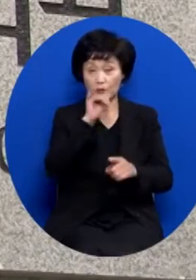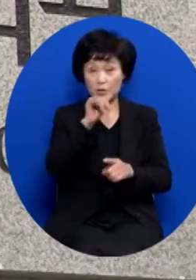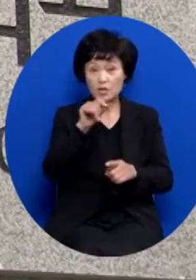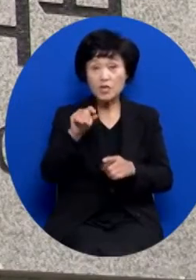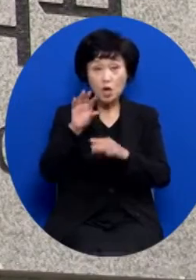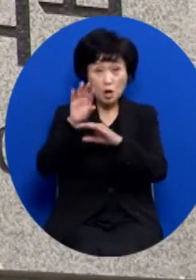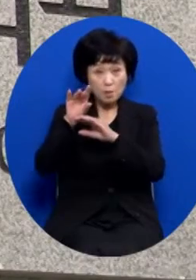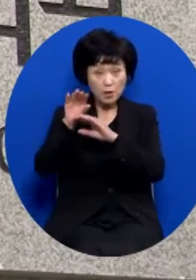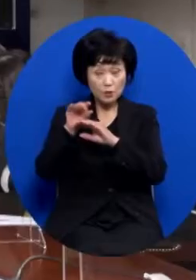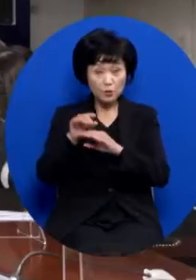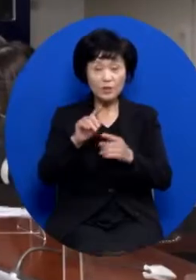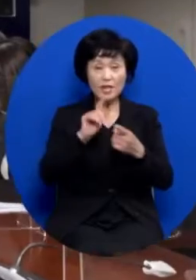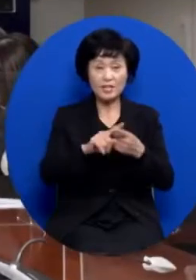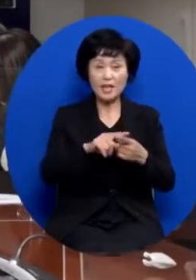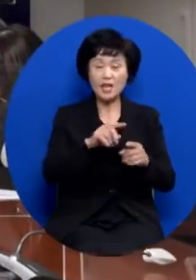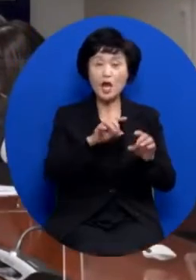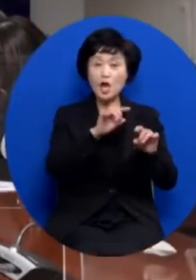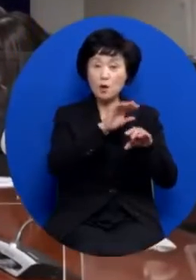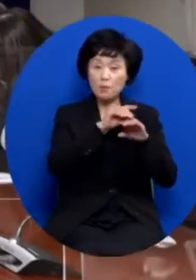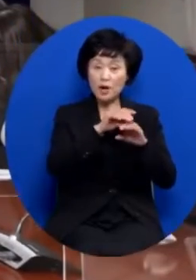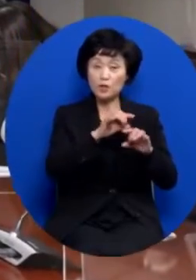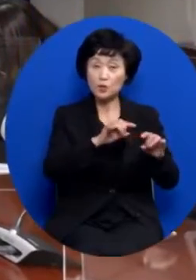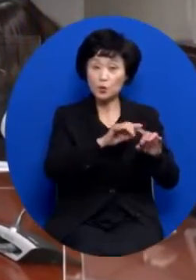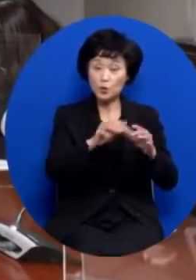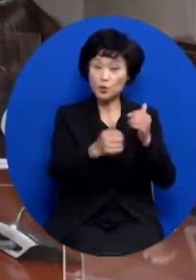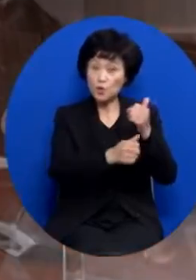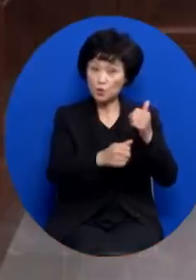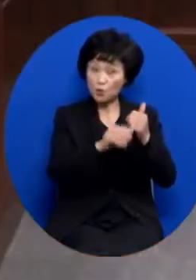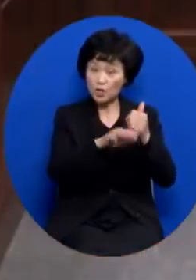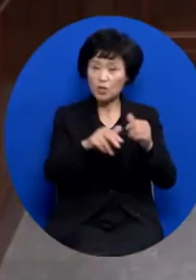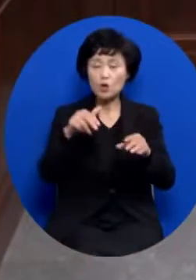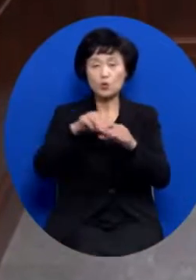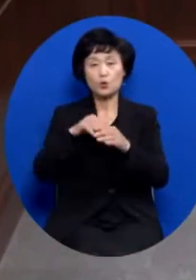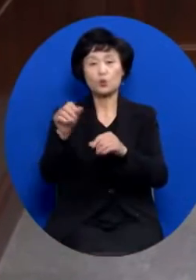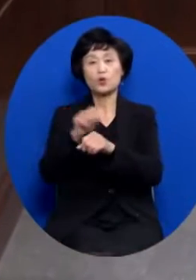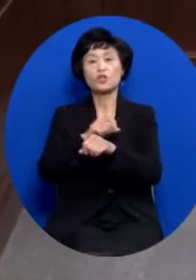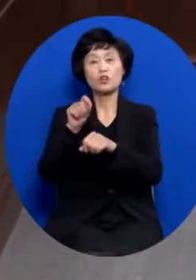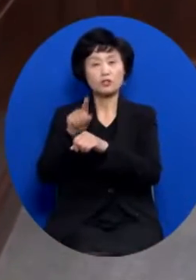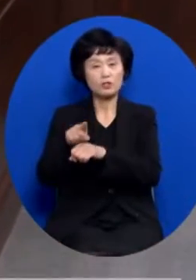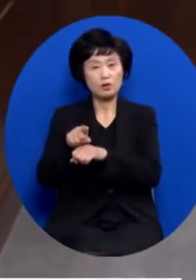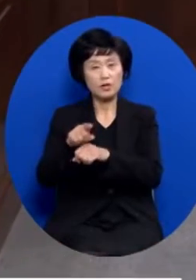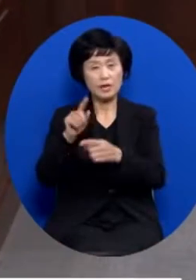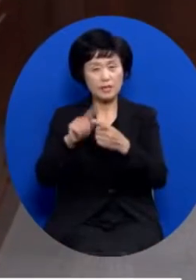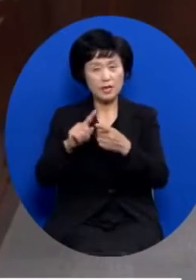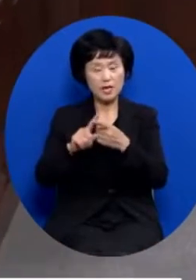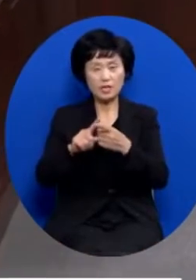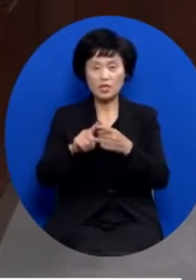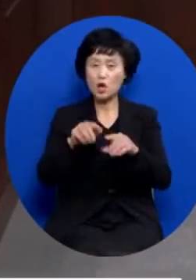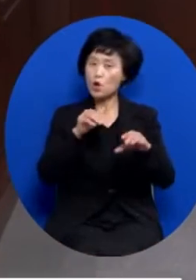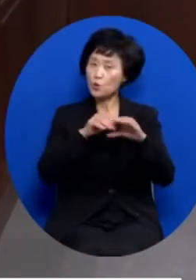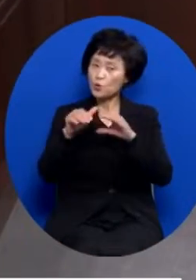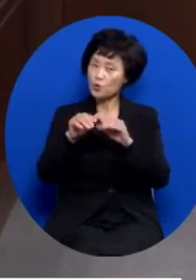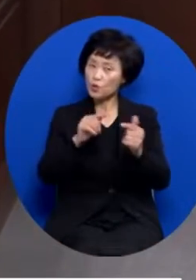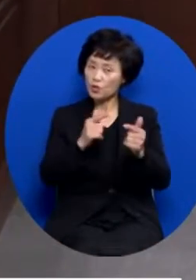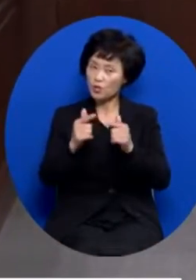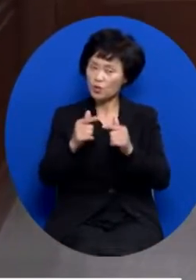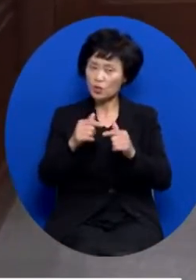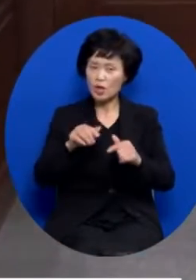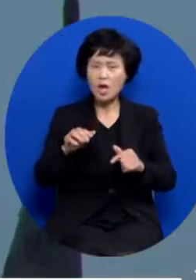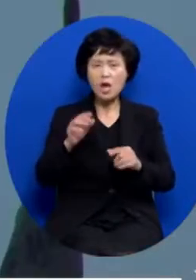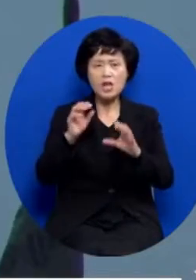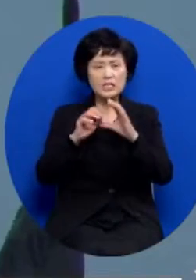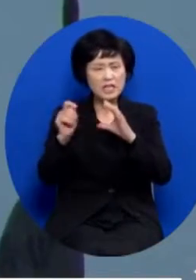대해 방송통신심의위원회는 종교방송이란 채널 특성을 감안해도 객관성과 균형성을 갖추려는 노력이